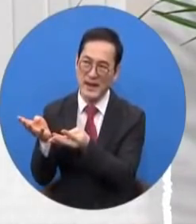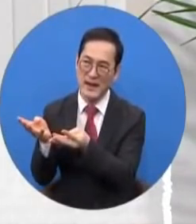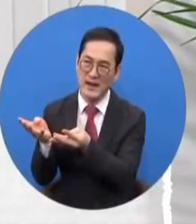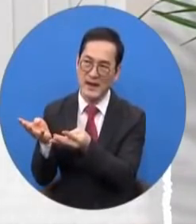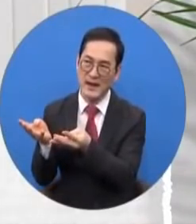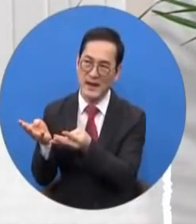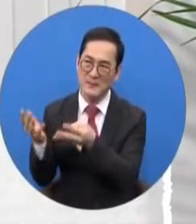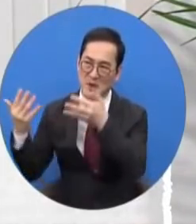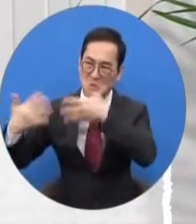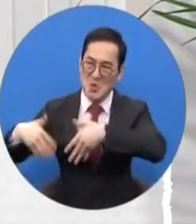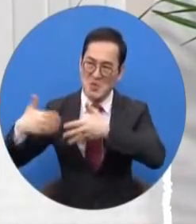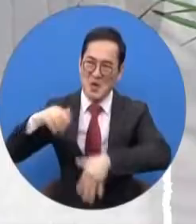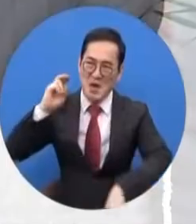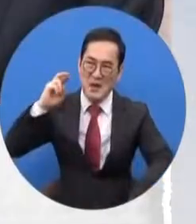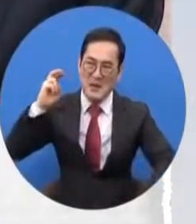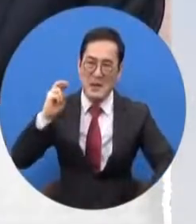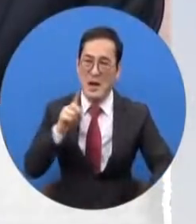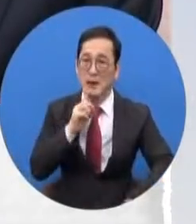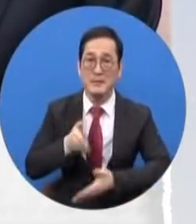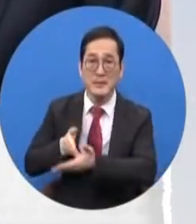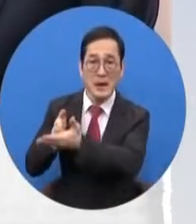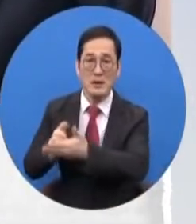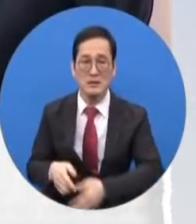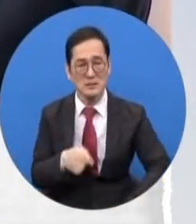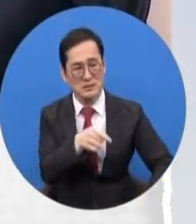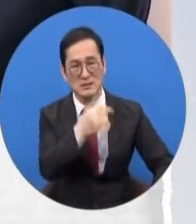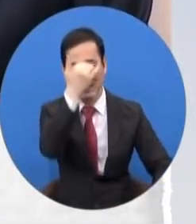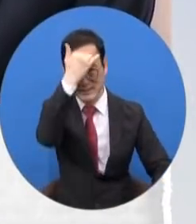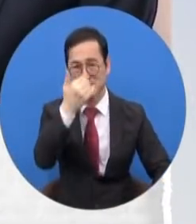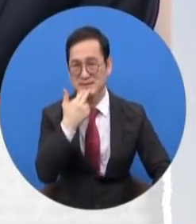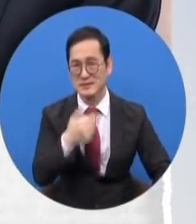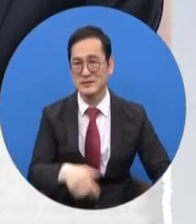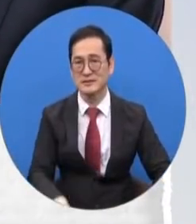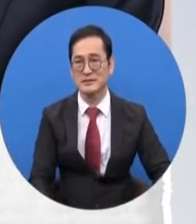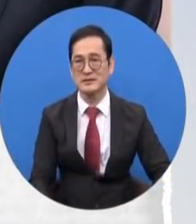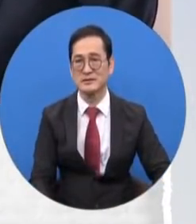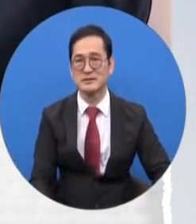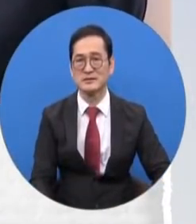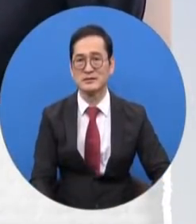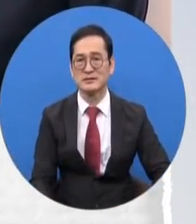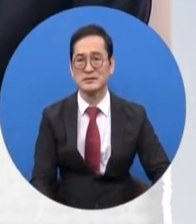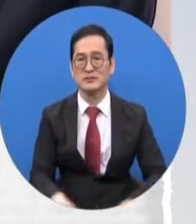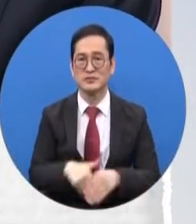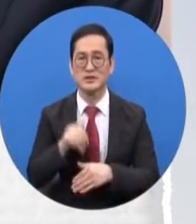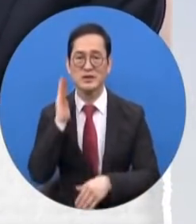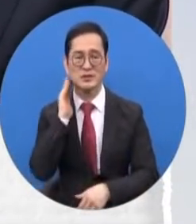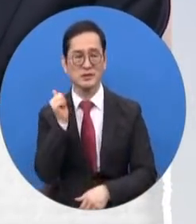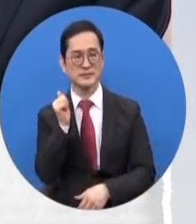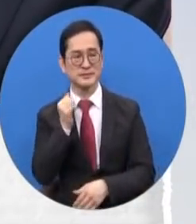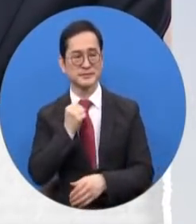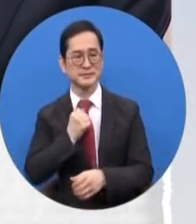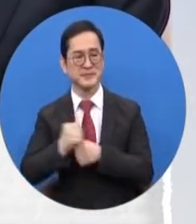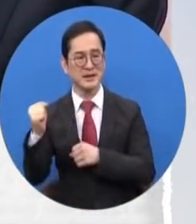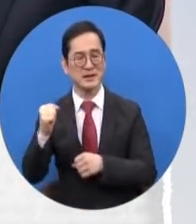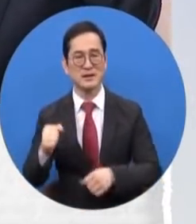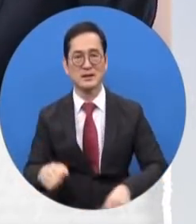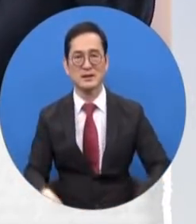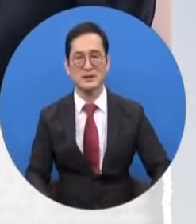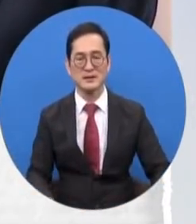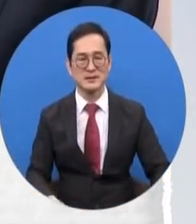아닌 거죠. 예. 이거 굉장히 자충수입니다. 이렇게 되면 문재인 대통령의 선택지를 없애버리는 거죠. 만약에 정말로 둘